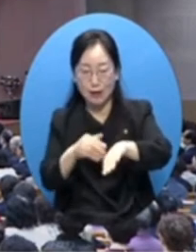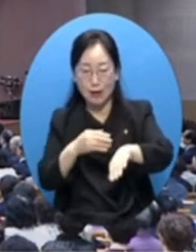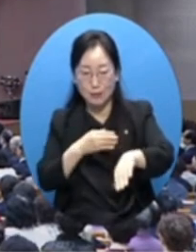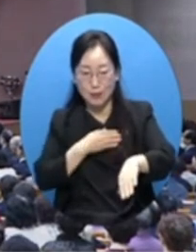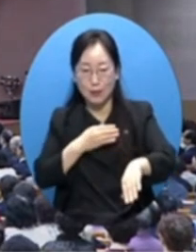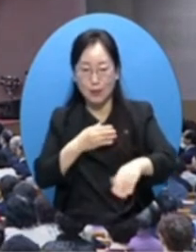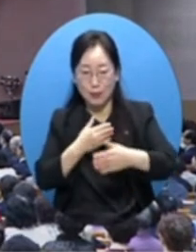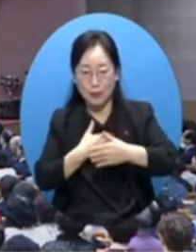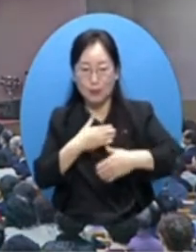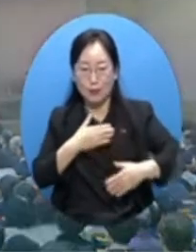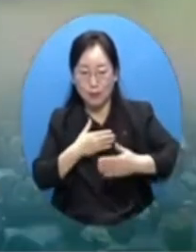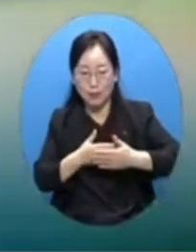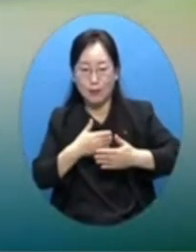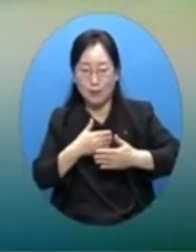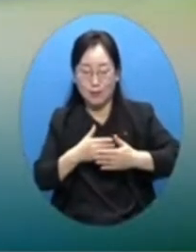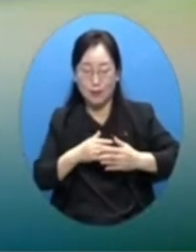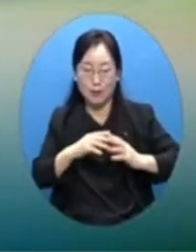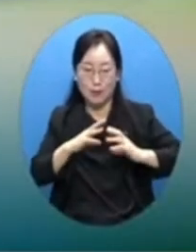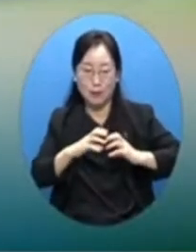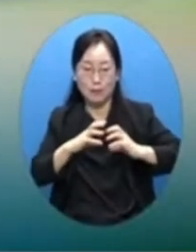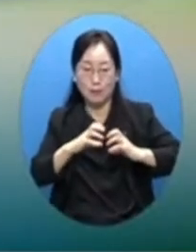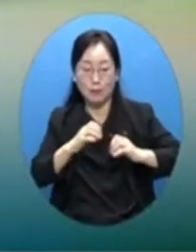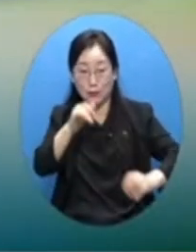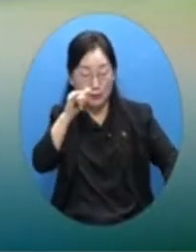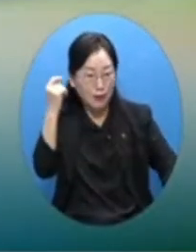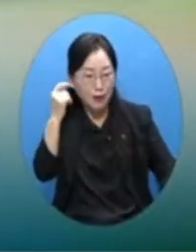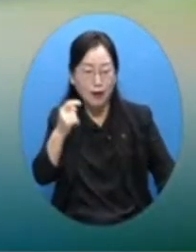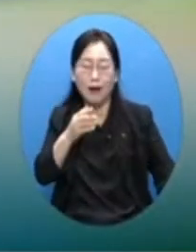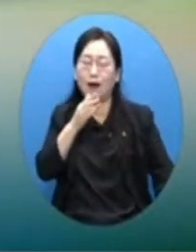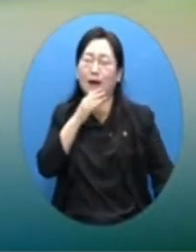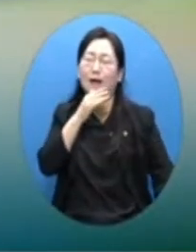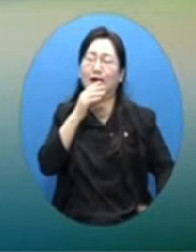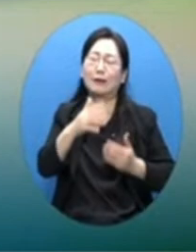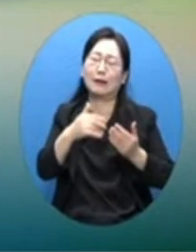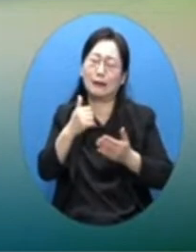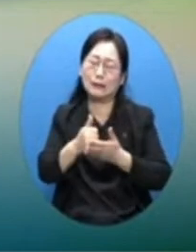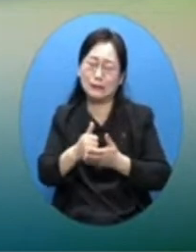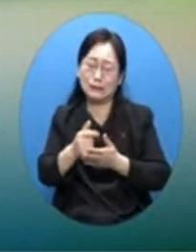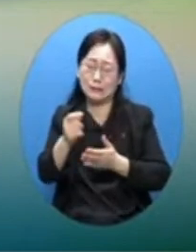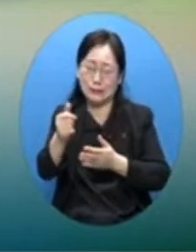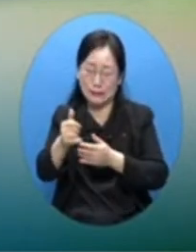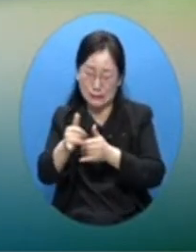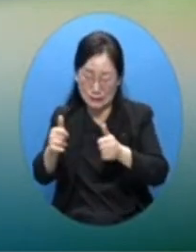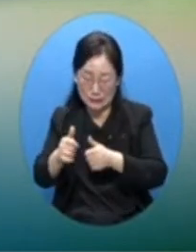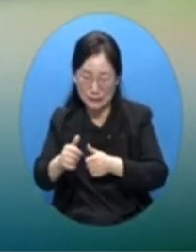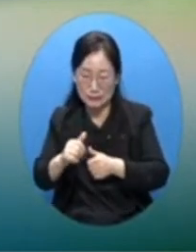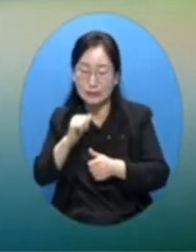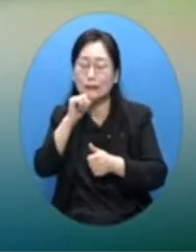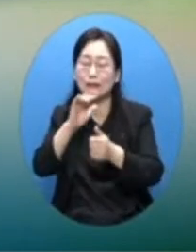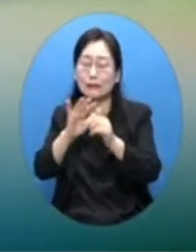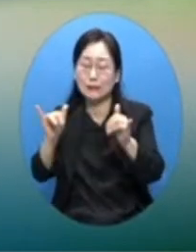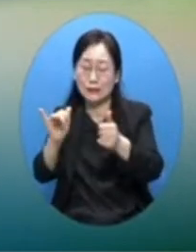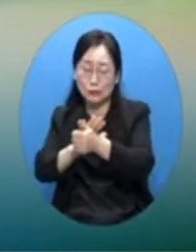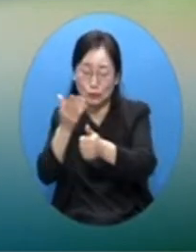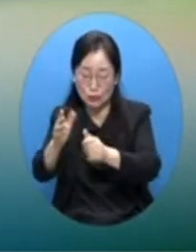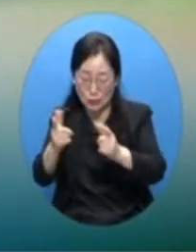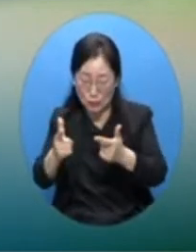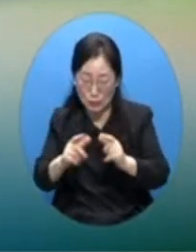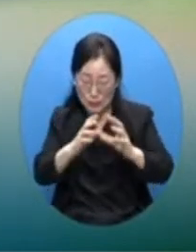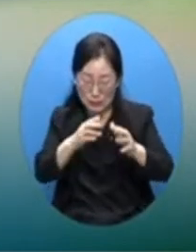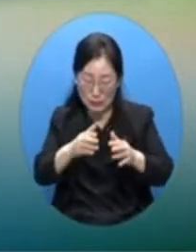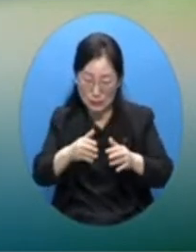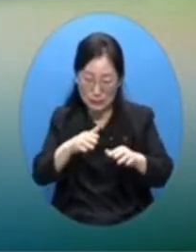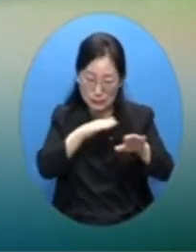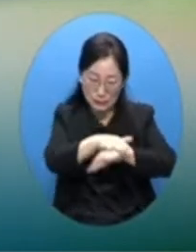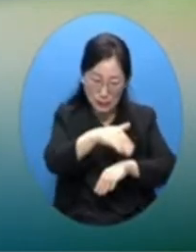들려왔습니다. 오 하나님, 작은 자를 돌보지 않고 세상을 따르던 저를 이제야 깨우십니까? 거기서 우리는 꼬꾸러졌습니다.